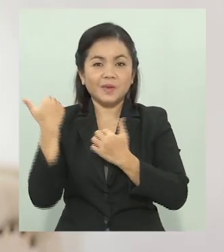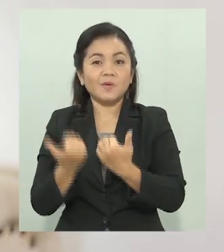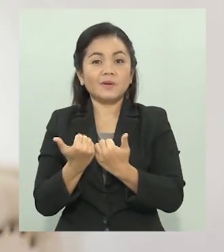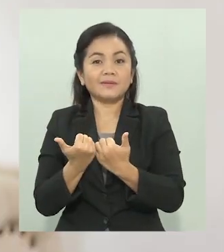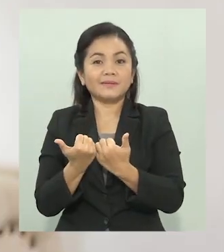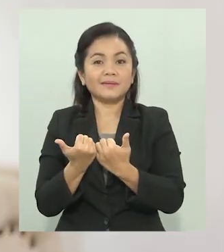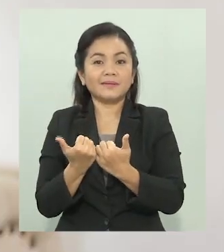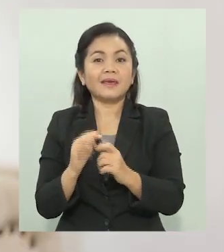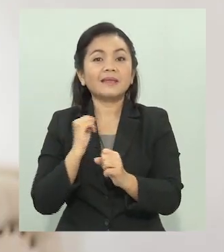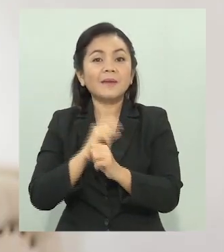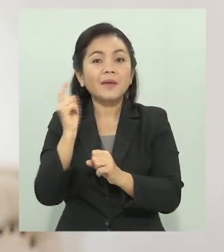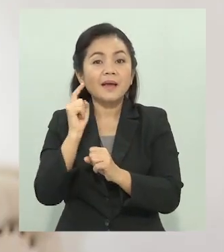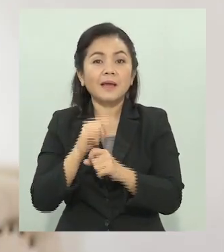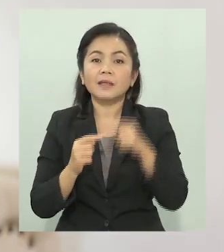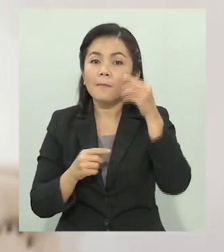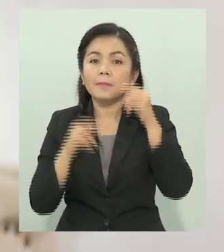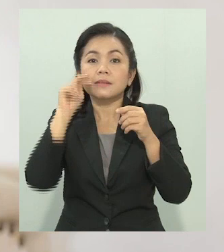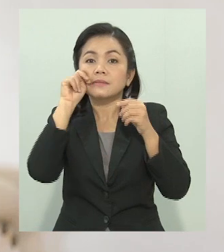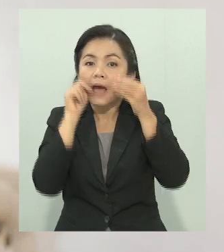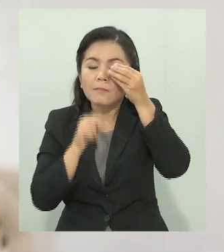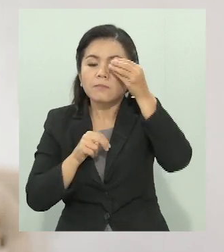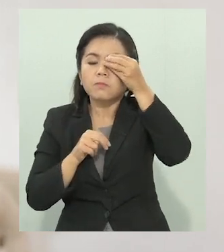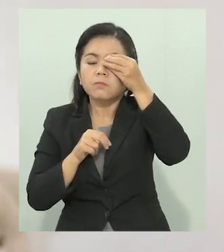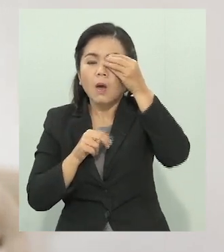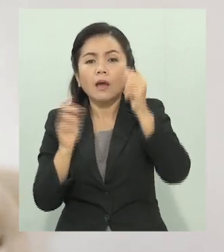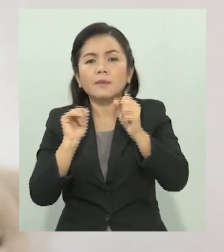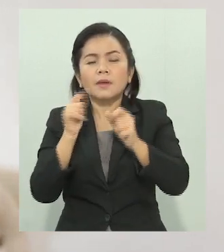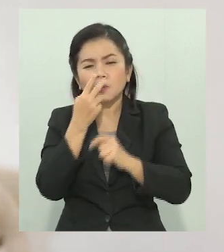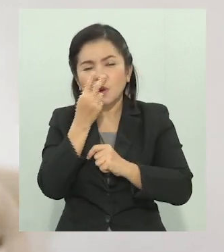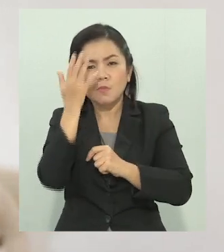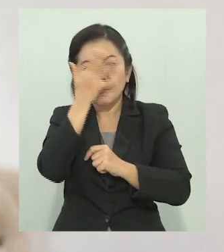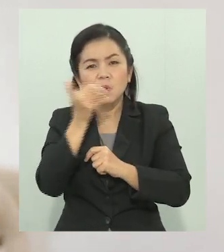ยให้เปลือกตาที่มันดูบวมๆดูตุยๆดูไม่ค่อยแฮปปี้